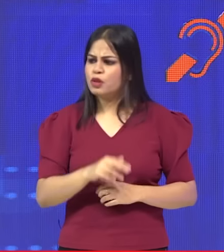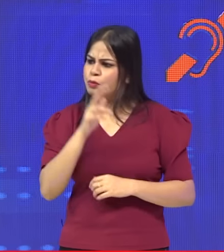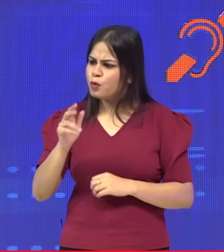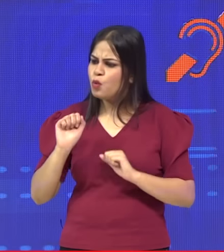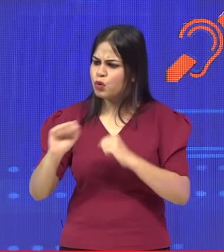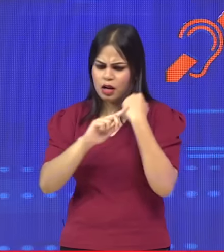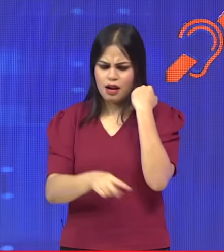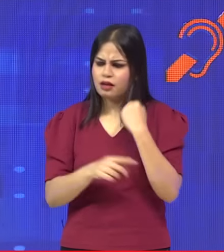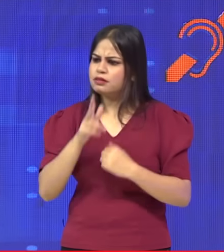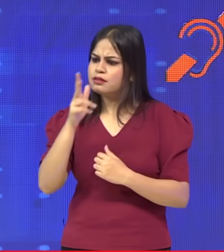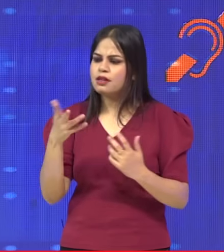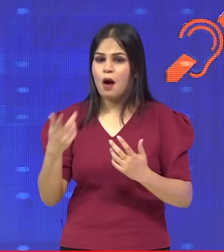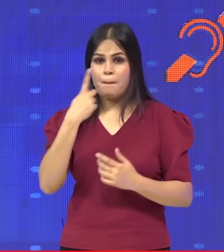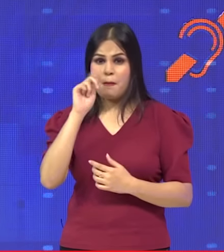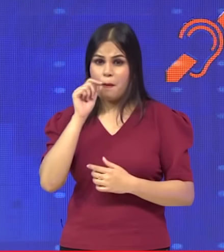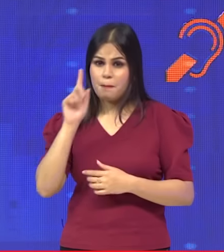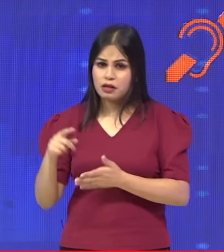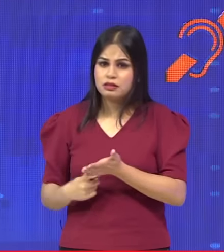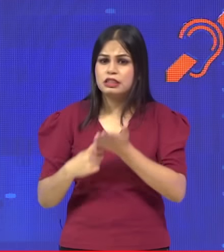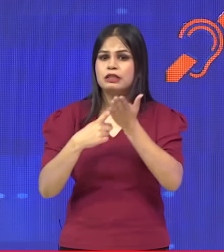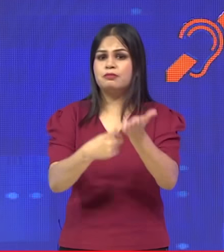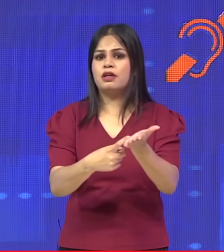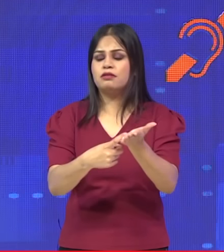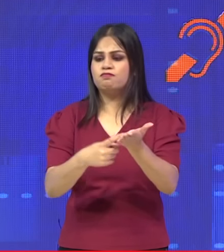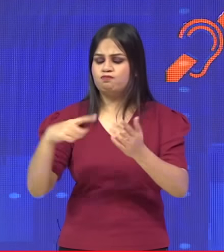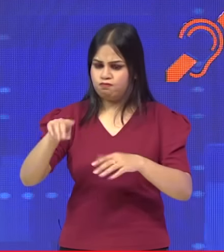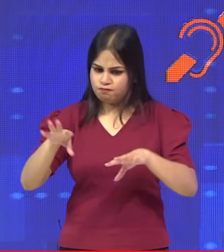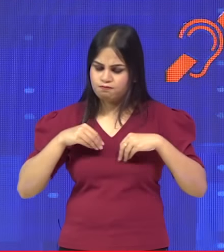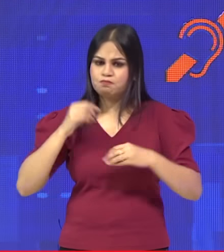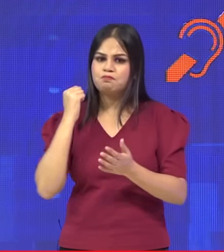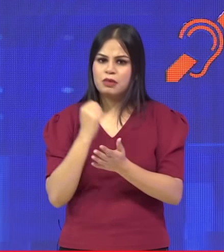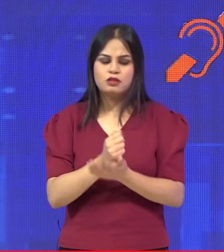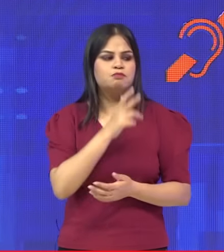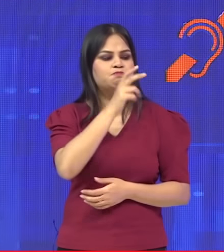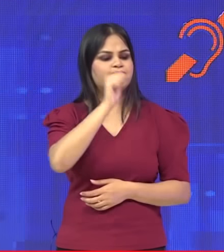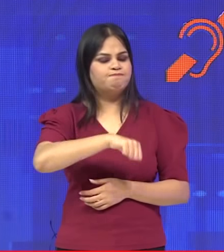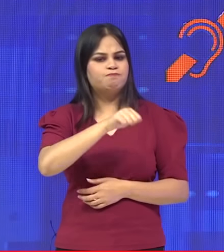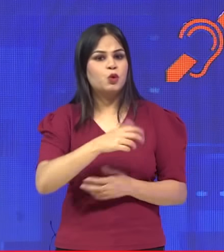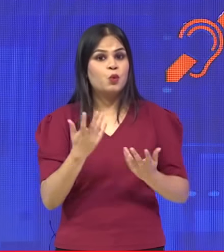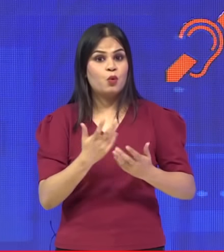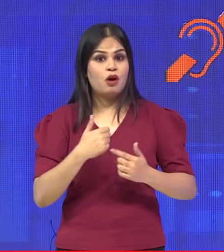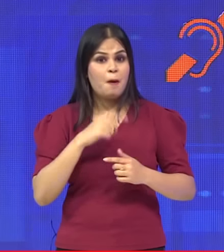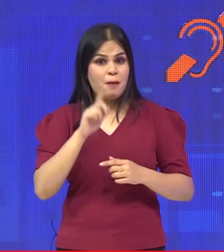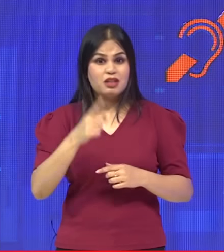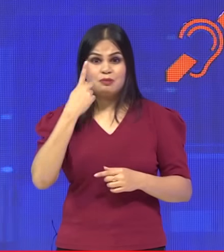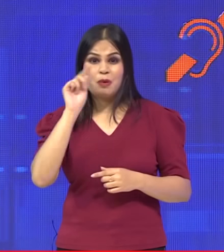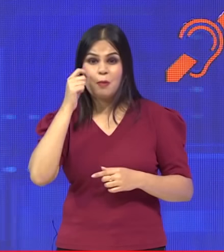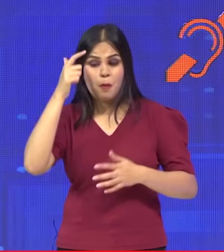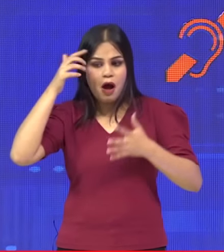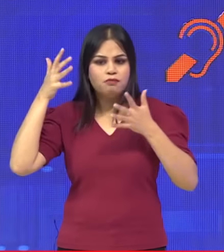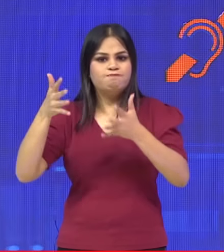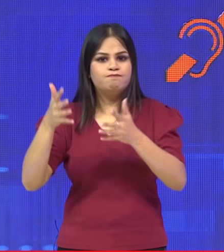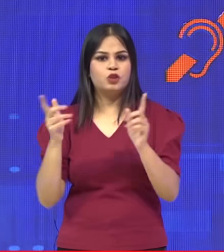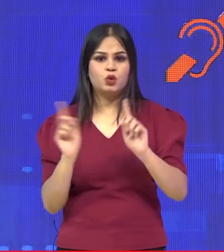उनकी रिस्पेक्ट करो जी हां वो एक मेरा एक है डोंट ट्रबल ये मत माता-पिता